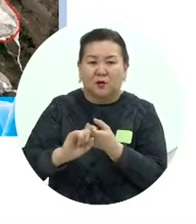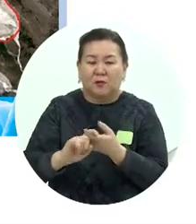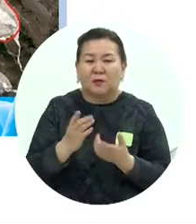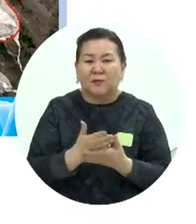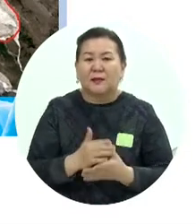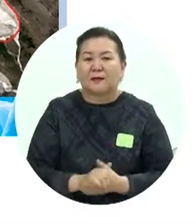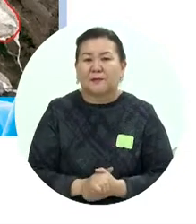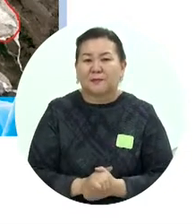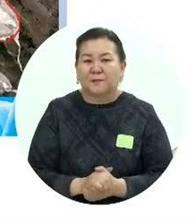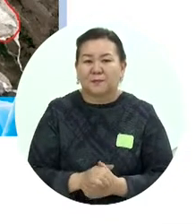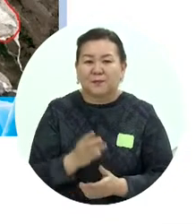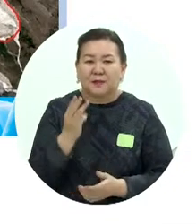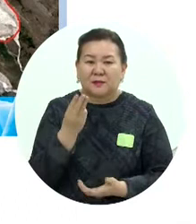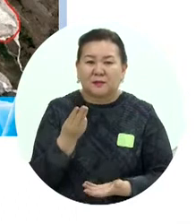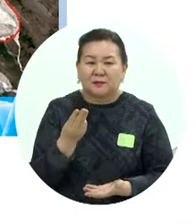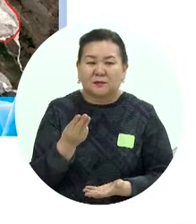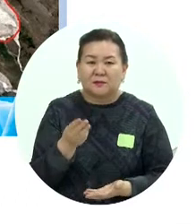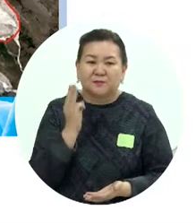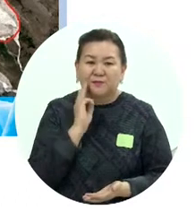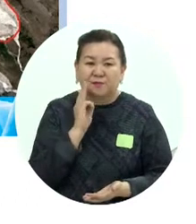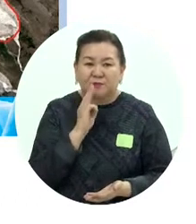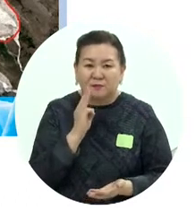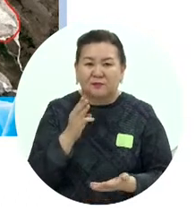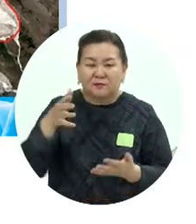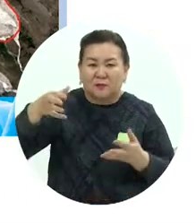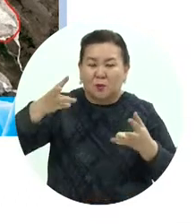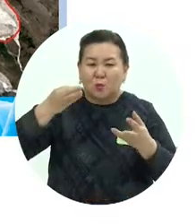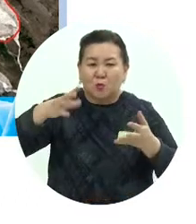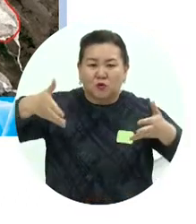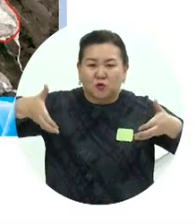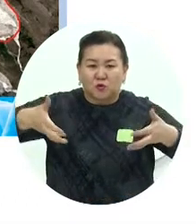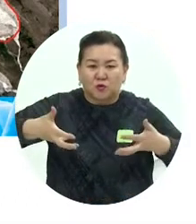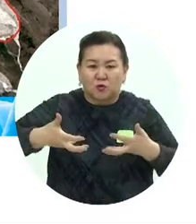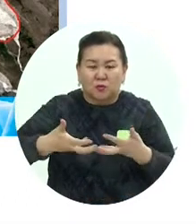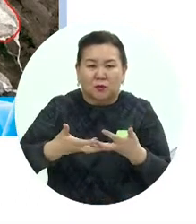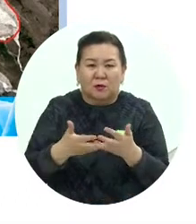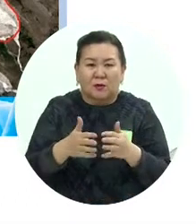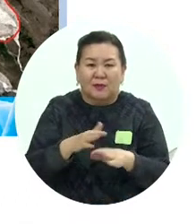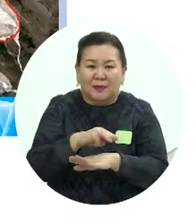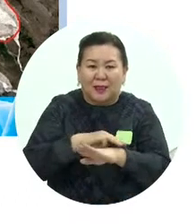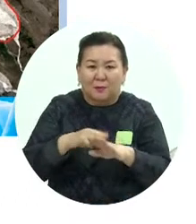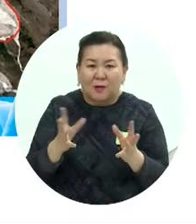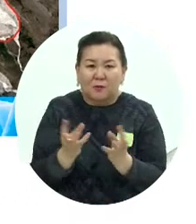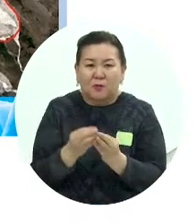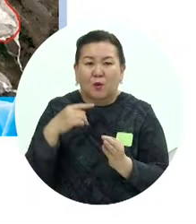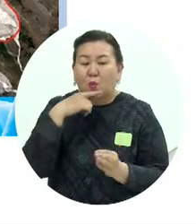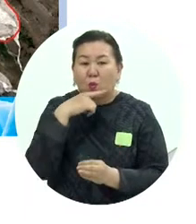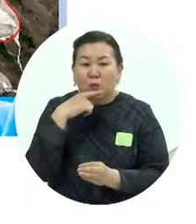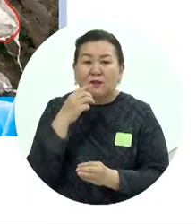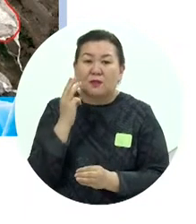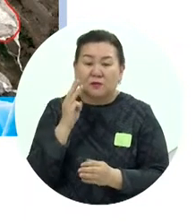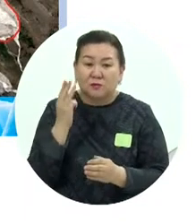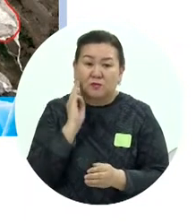хүмүүстээ. За шар шугамар бол мөслөг дарсан талбай хэлийг харуулсан бол улаан